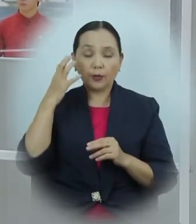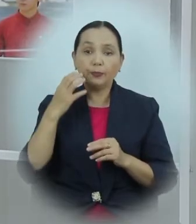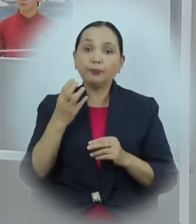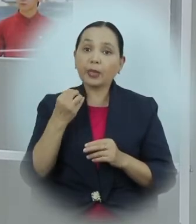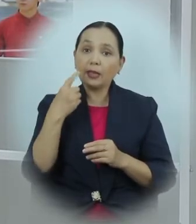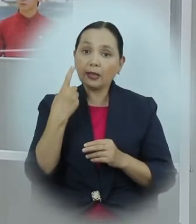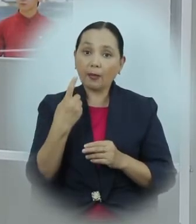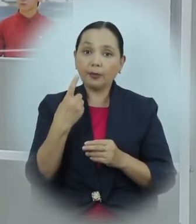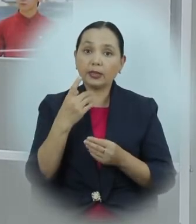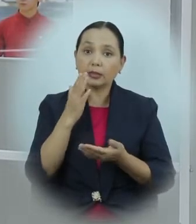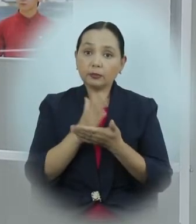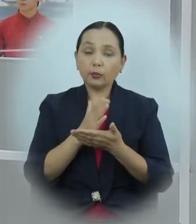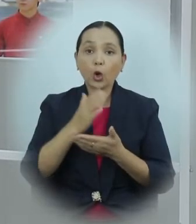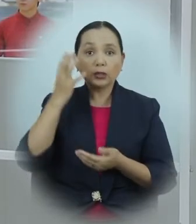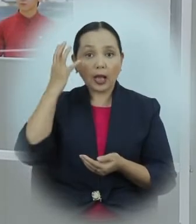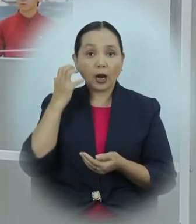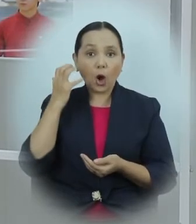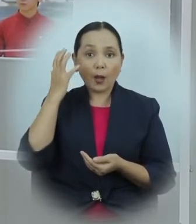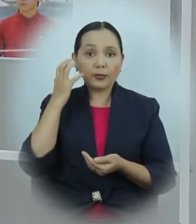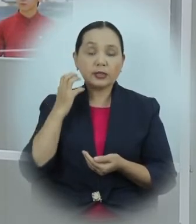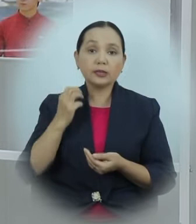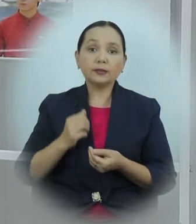Yana bir taroqimiz bor, ya'ni